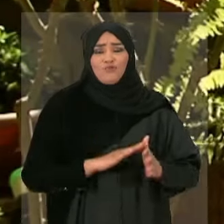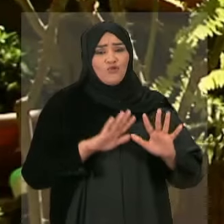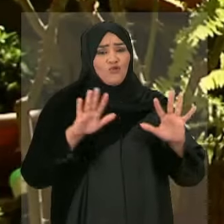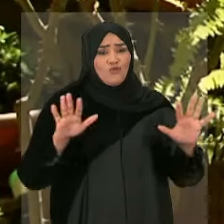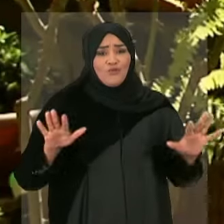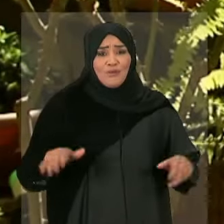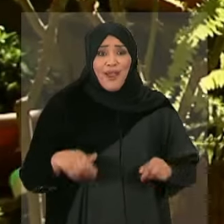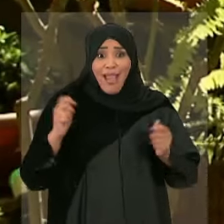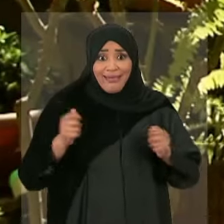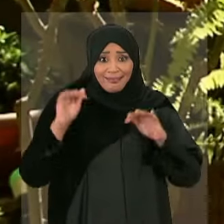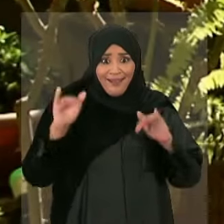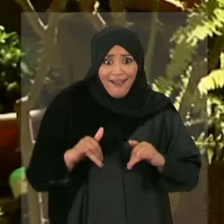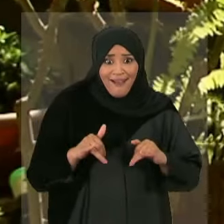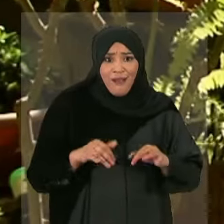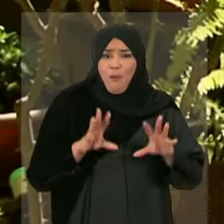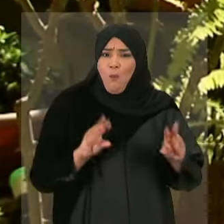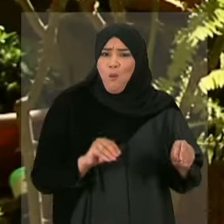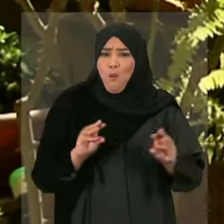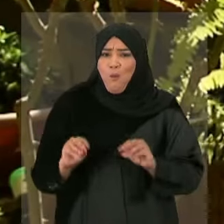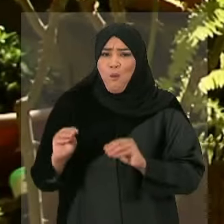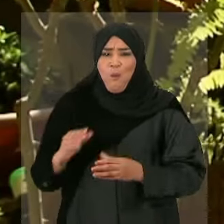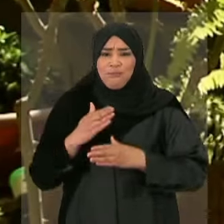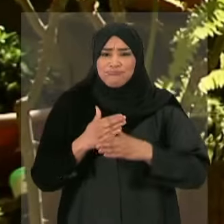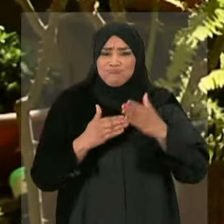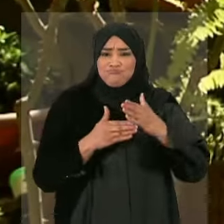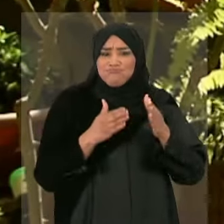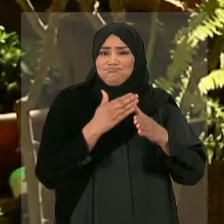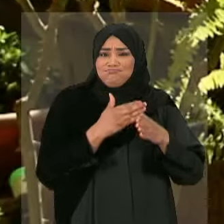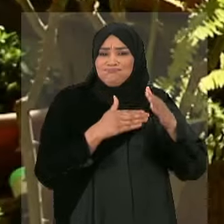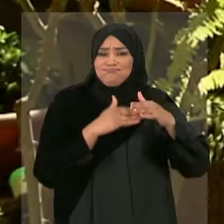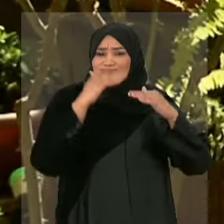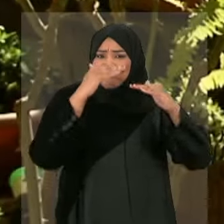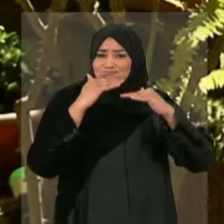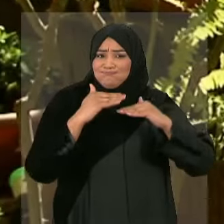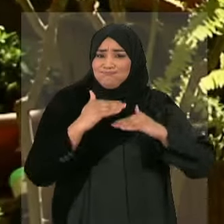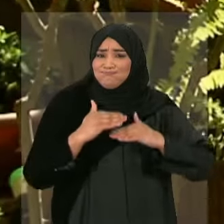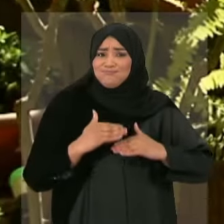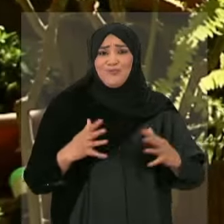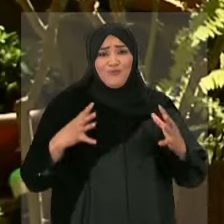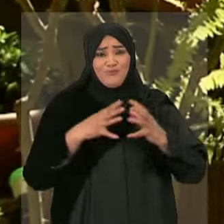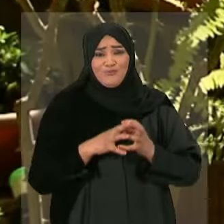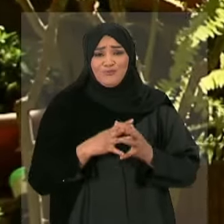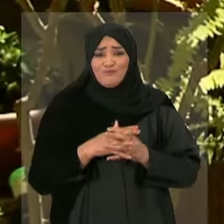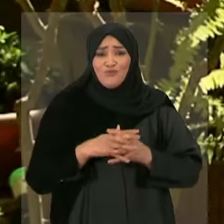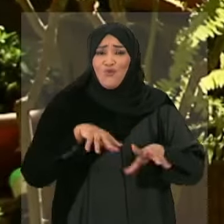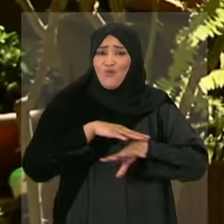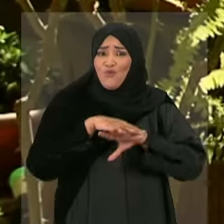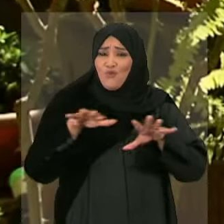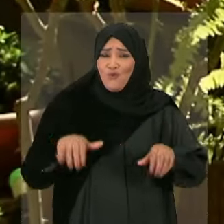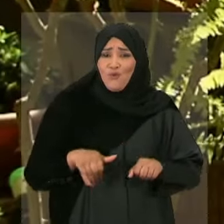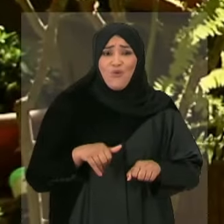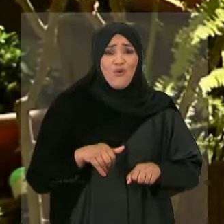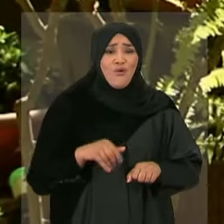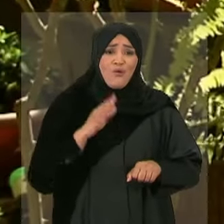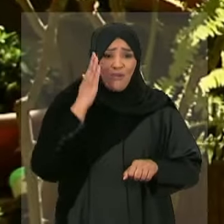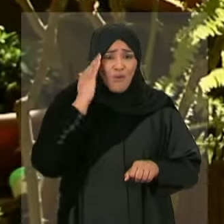يحضروا للعيد من أول الشهر. وللجمعات الحلوة يعني أنا بنعزم عند صحباتي المسلمات وقت